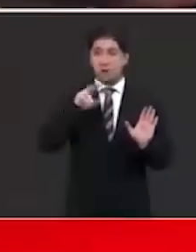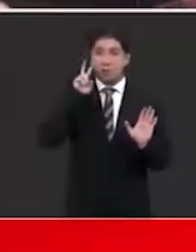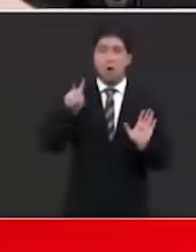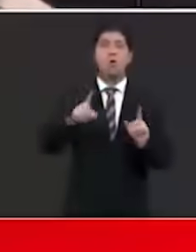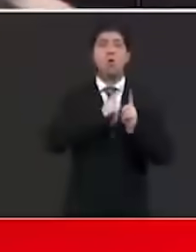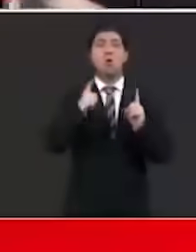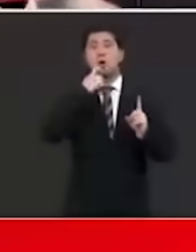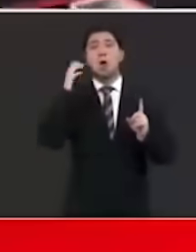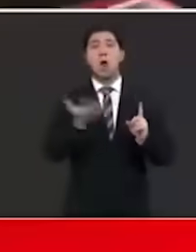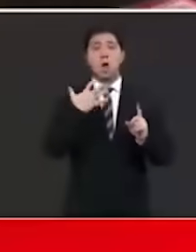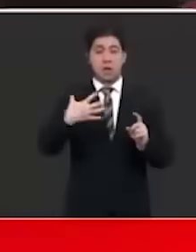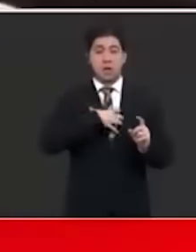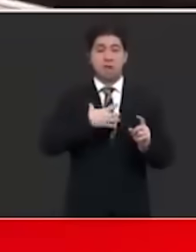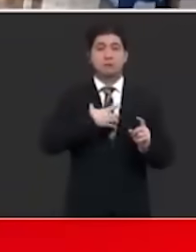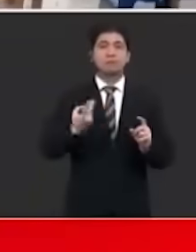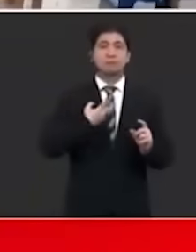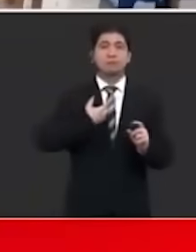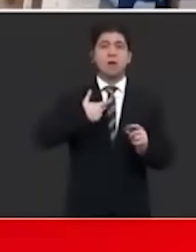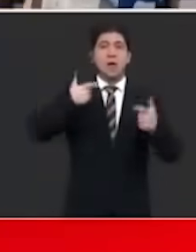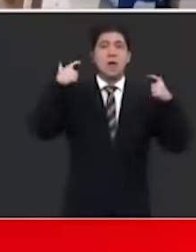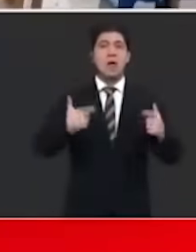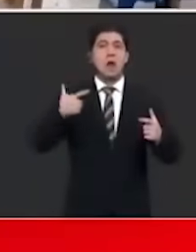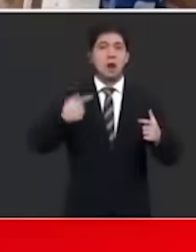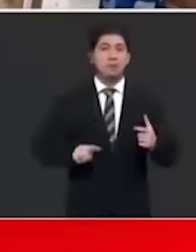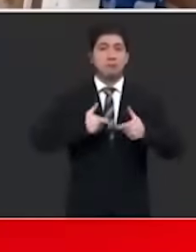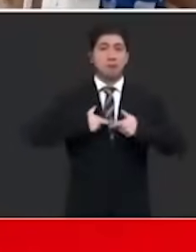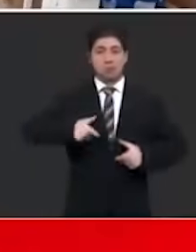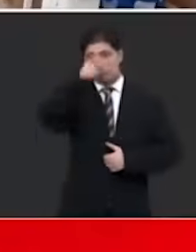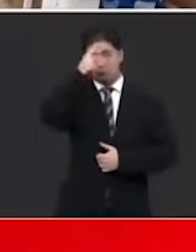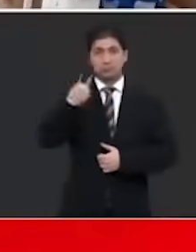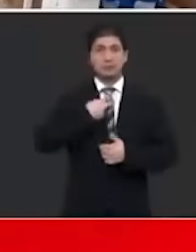uzun yıllar kendi yerli ve milli markasına sahip değildi.